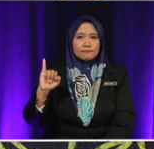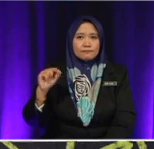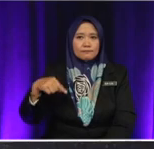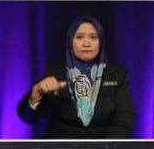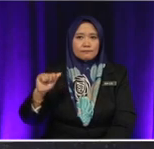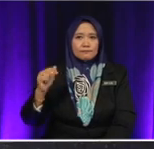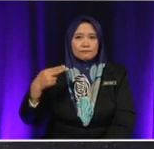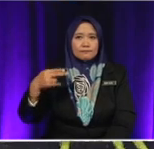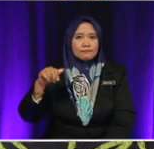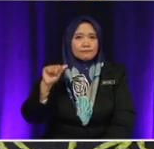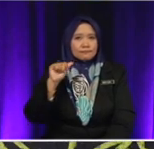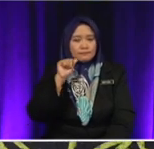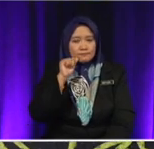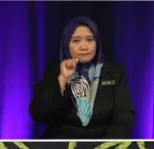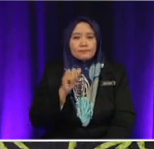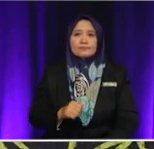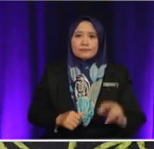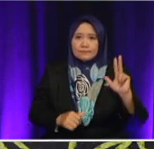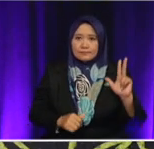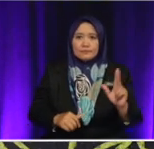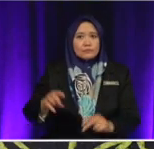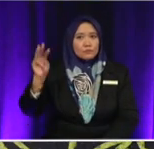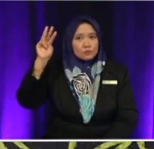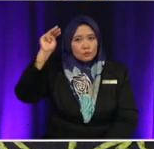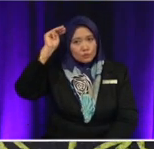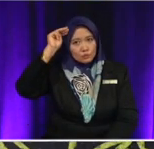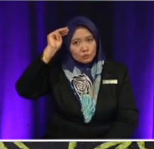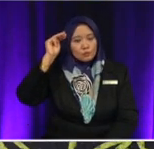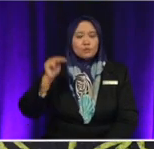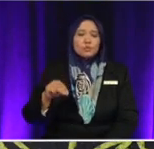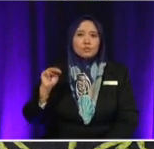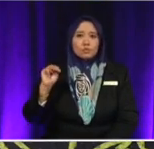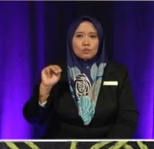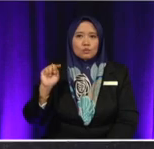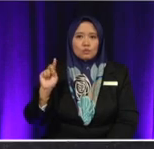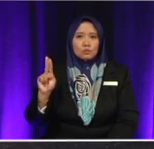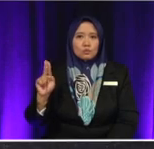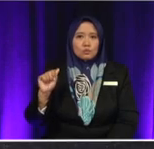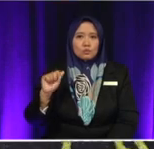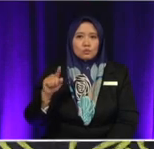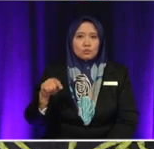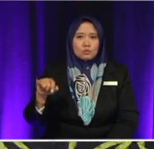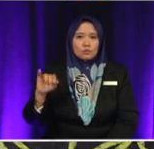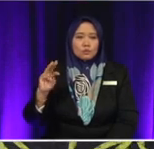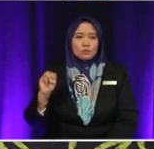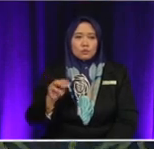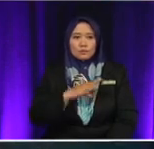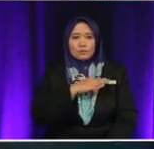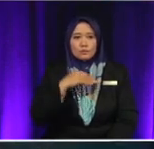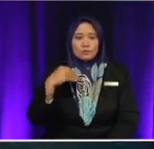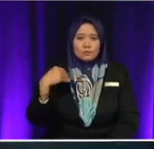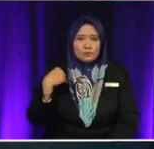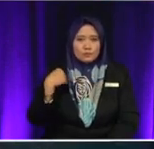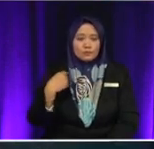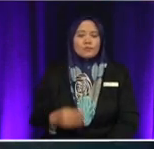Okey, kemudian Muazzim dan Alisa Aisyah. Alisa Aisyah. Okey, kita bersama dengan tiga kuntum